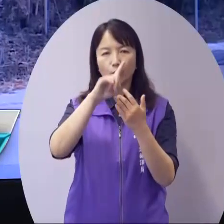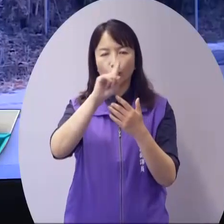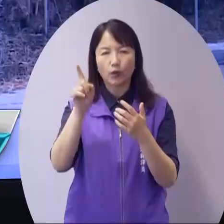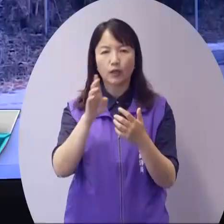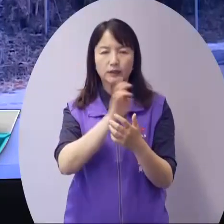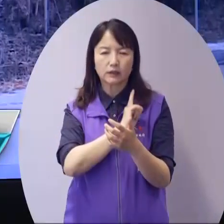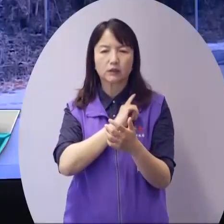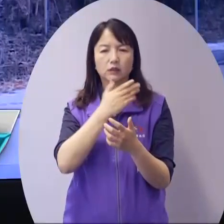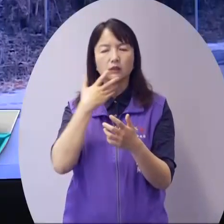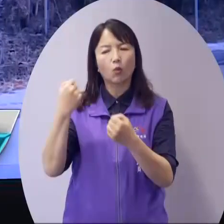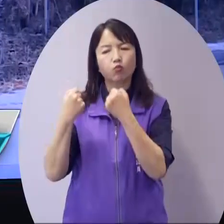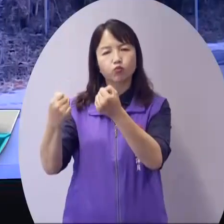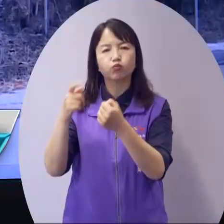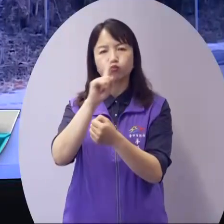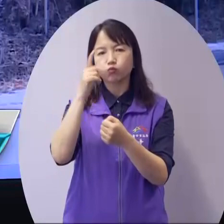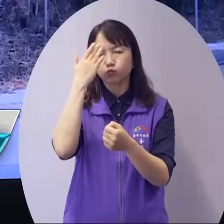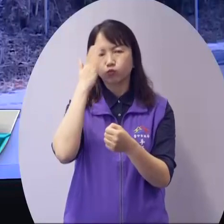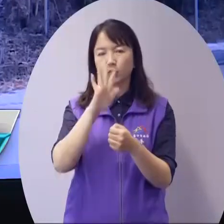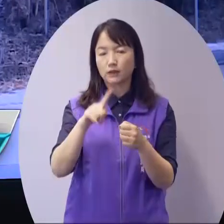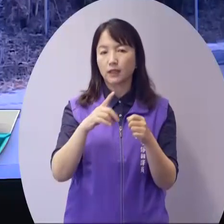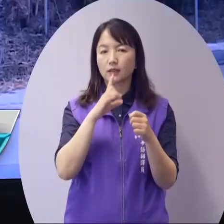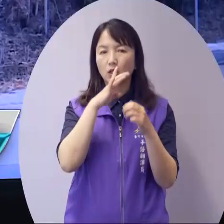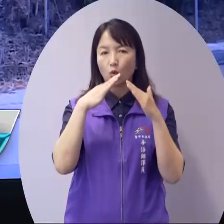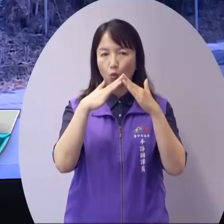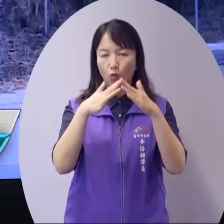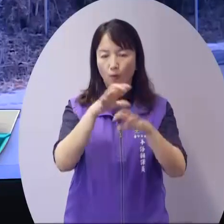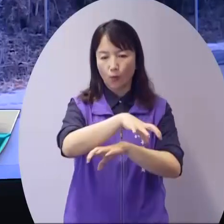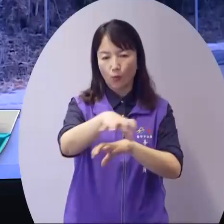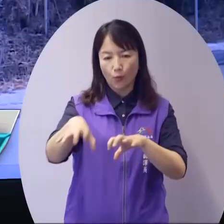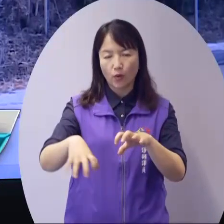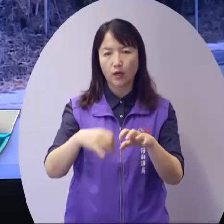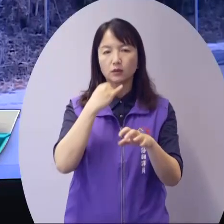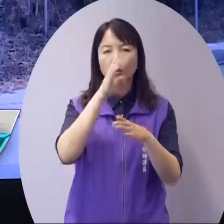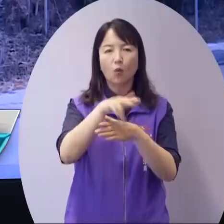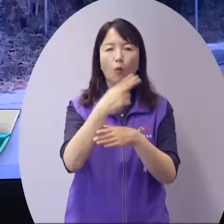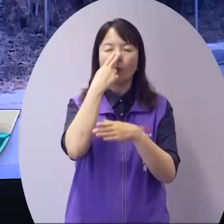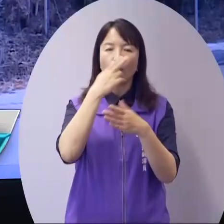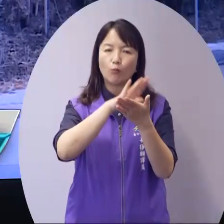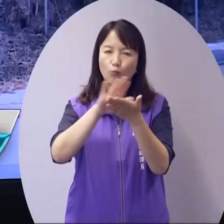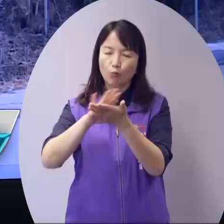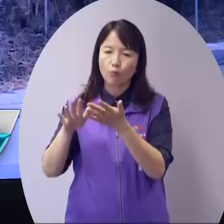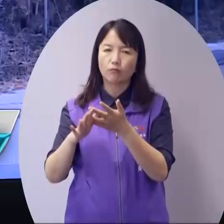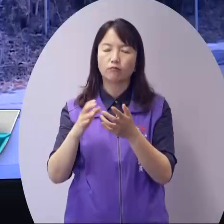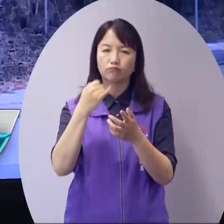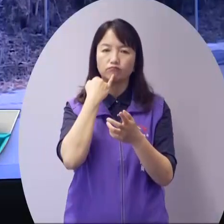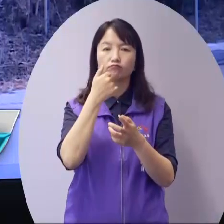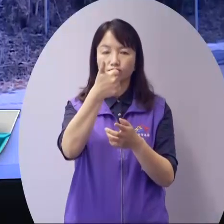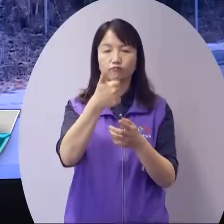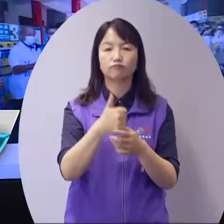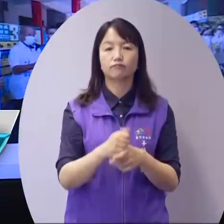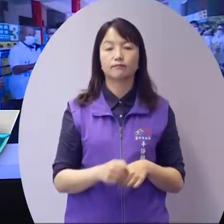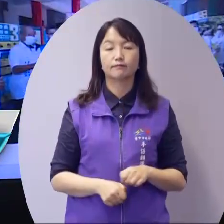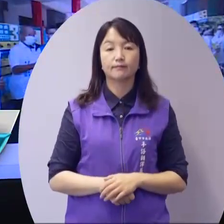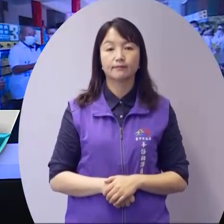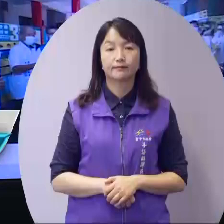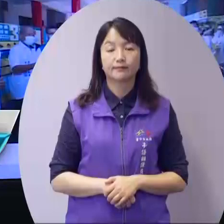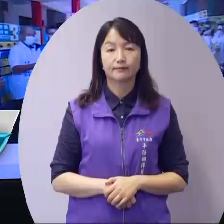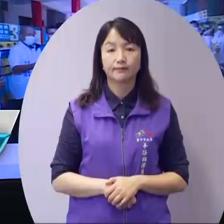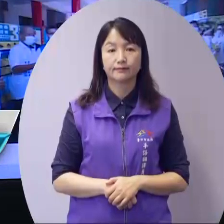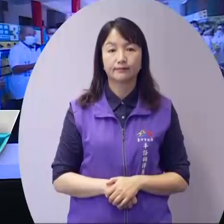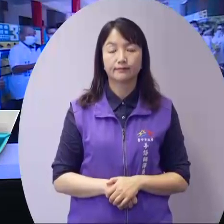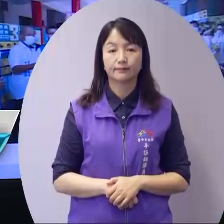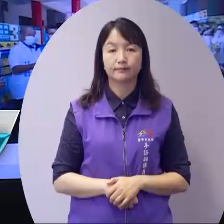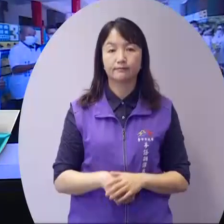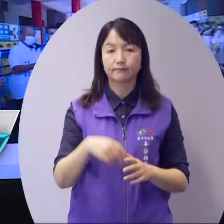具的使用，这对整体台中市的这个环境空气污染都会有一些加分的效果。下一页。